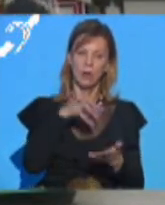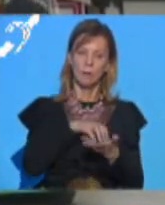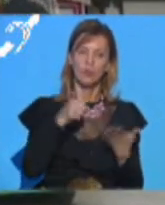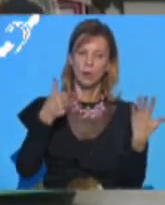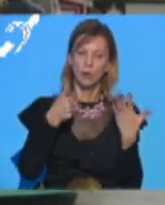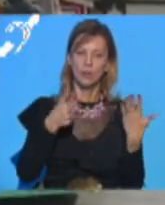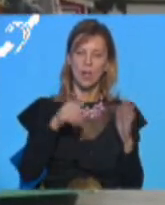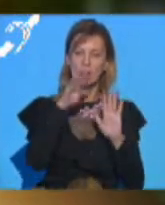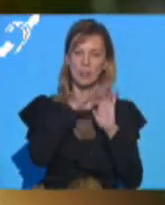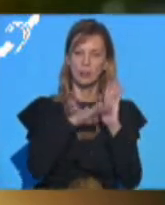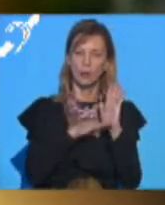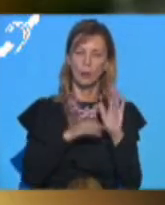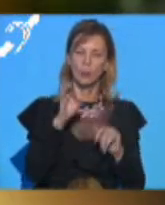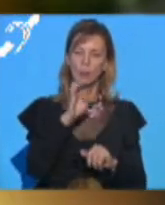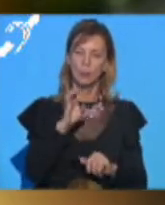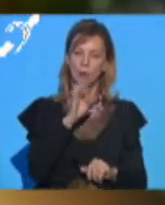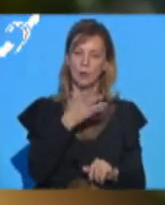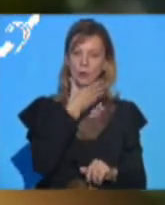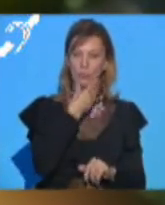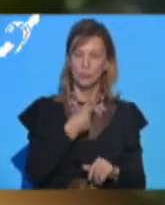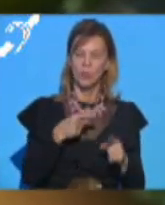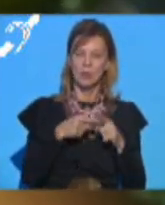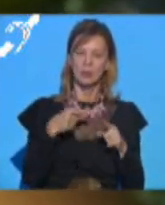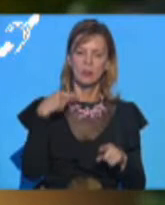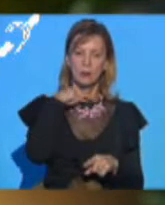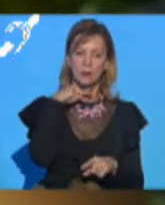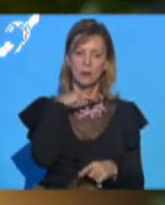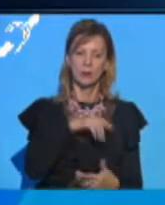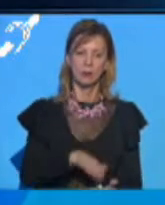în topul european al celor mai frumoase târguri de Crăciun.